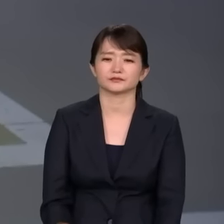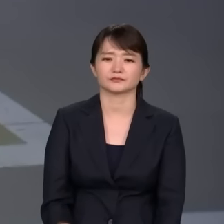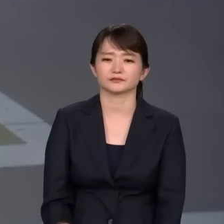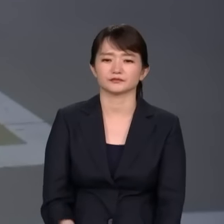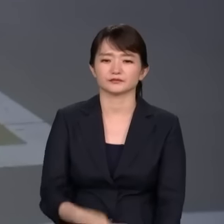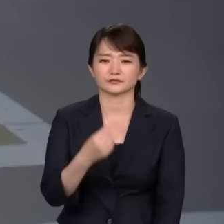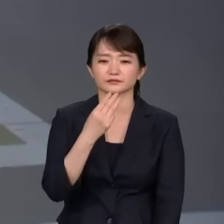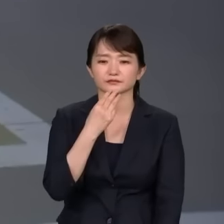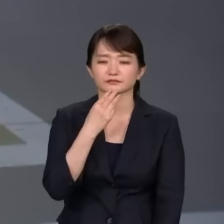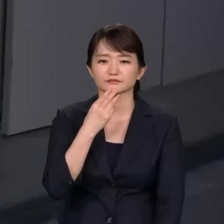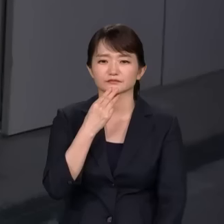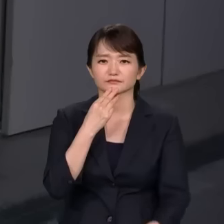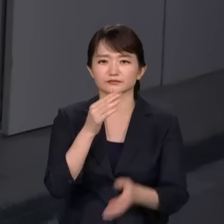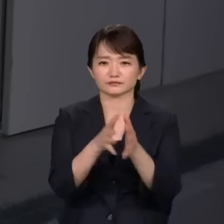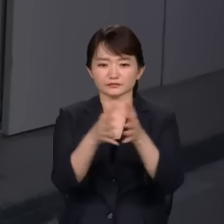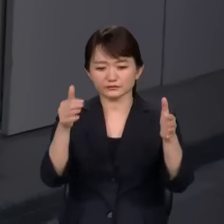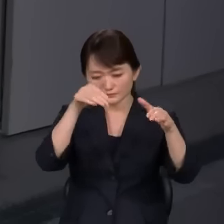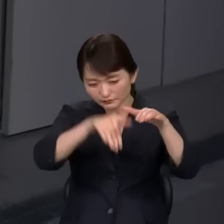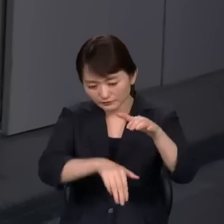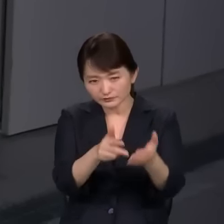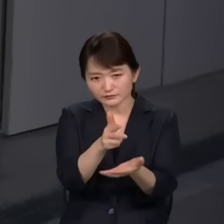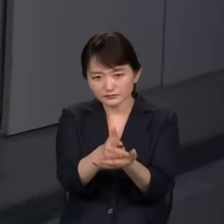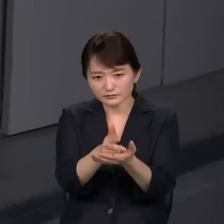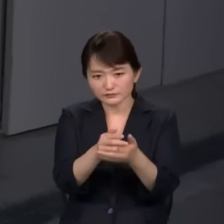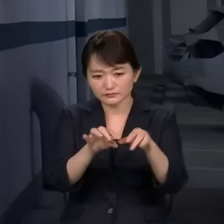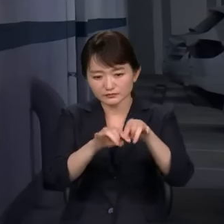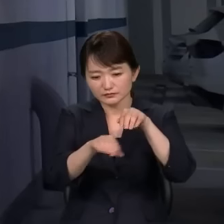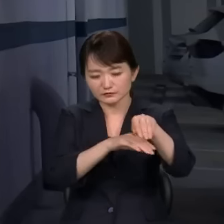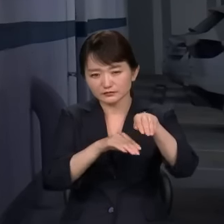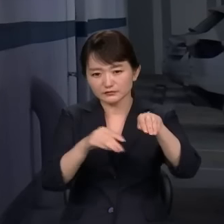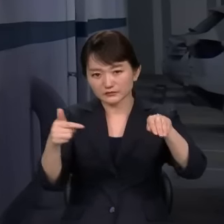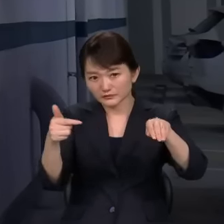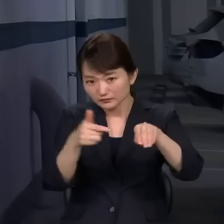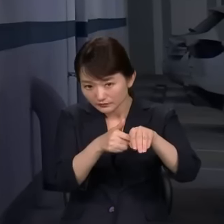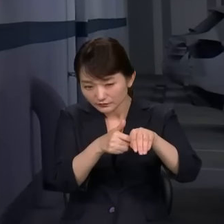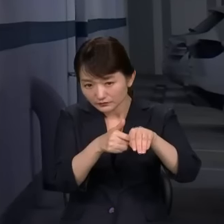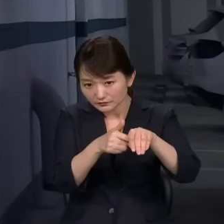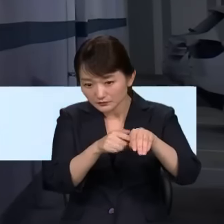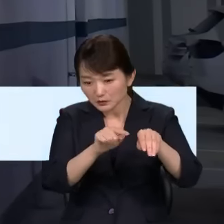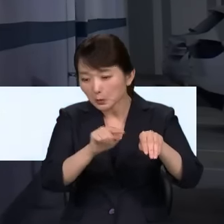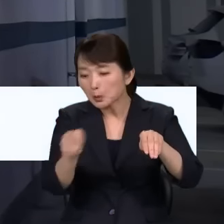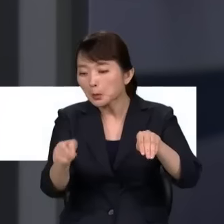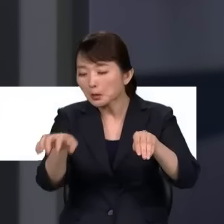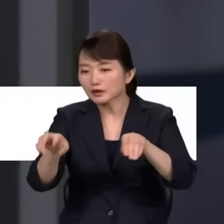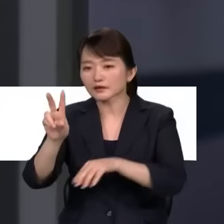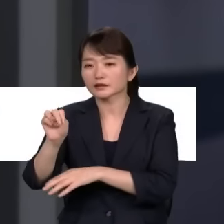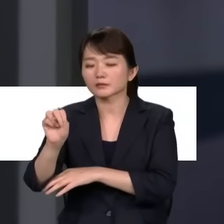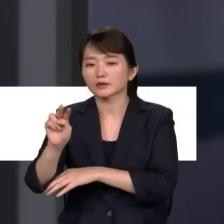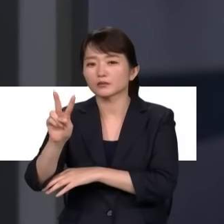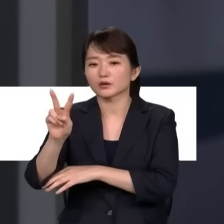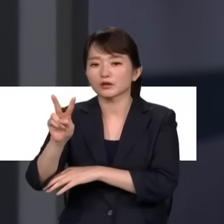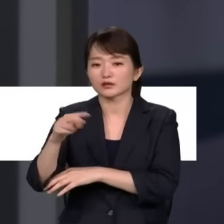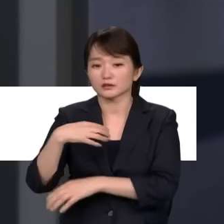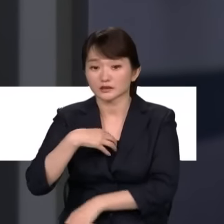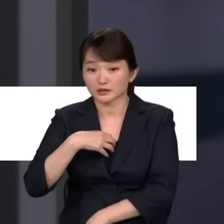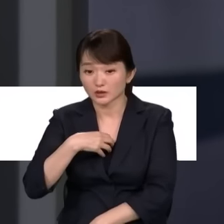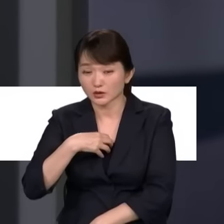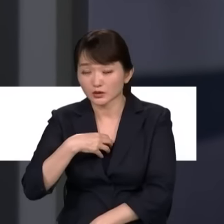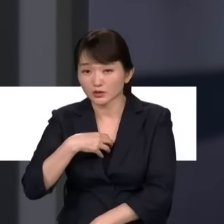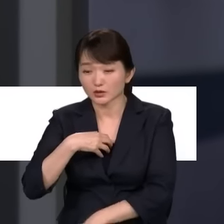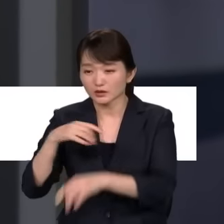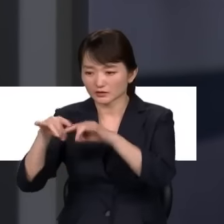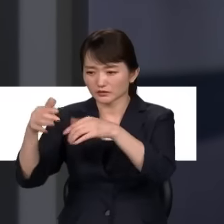서울의 한 아파트 지하주차장의 전기차 충전구역입니다. 충전기 바로 옆엔 2만 볼트가 넘는 고압 전류가 흐르는